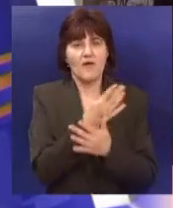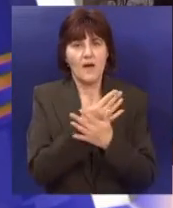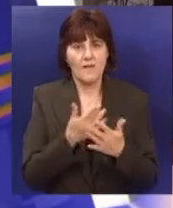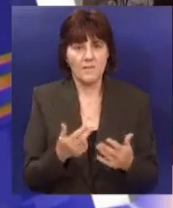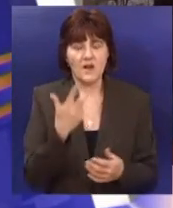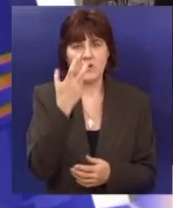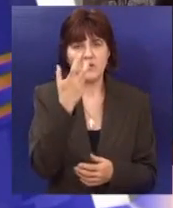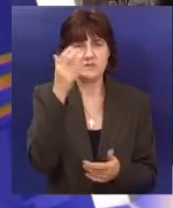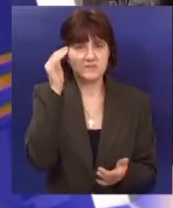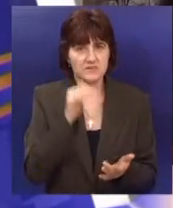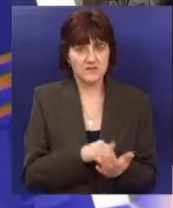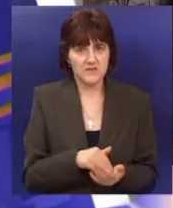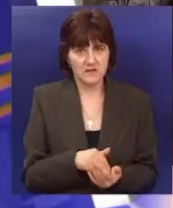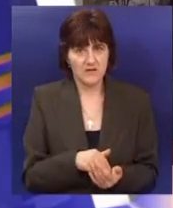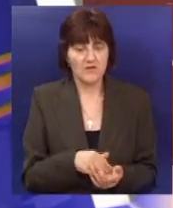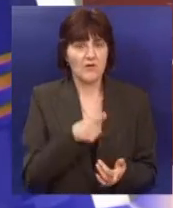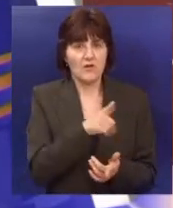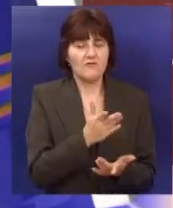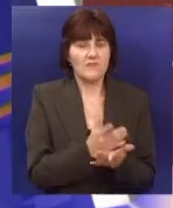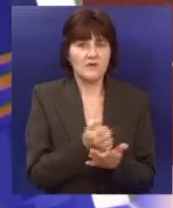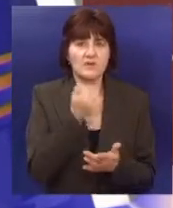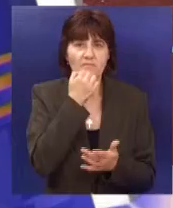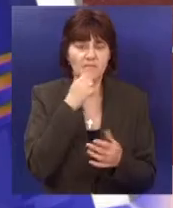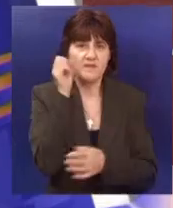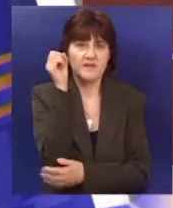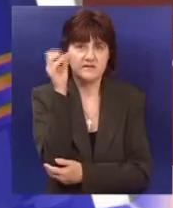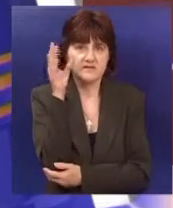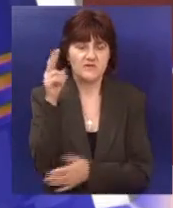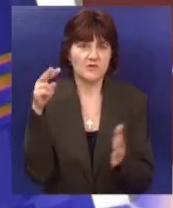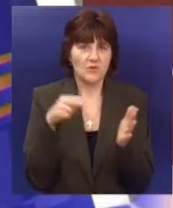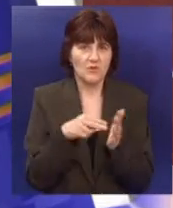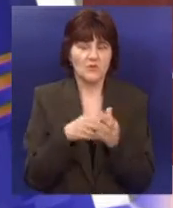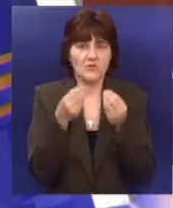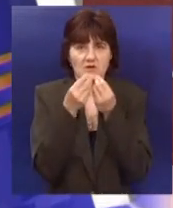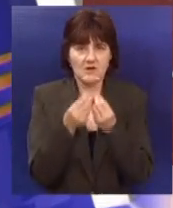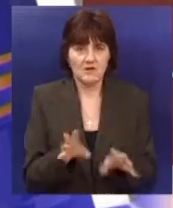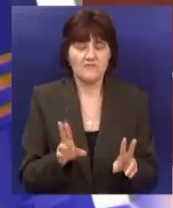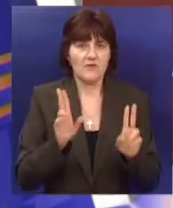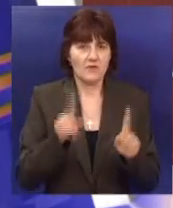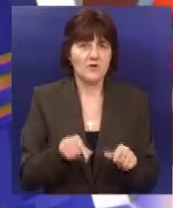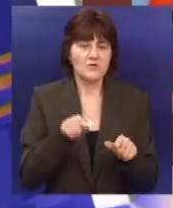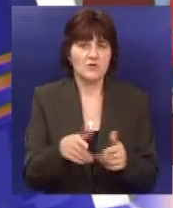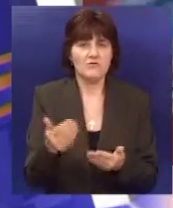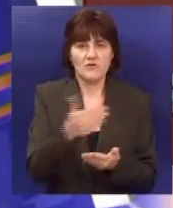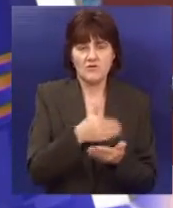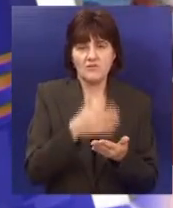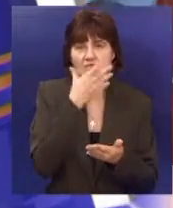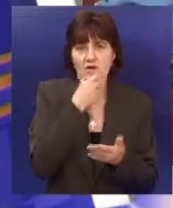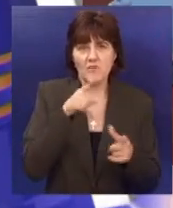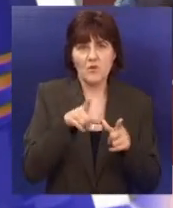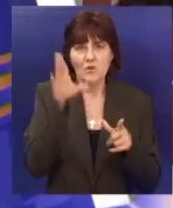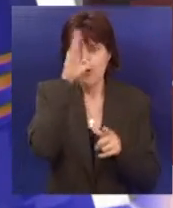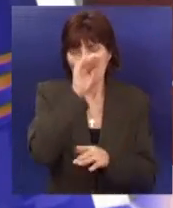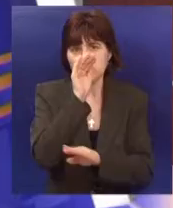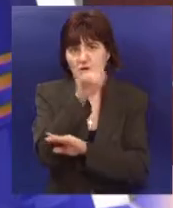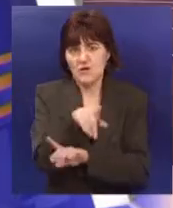oko 2 miliona i 300.000 dinara. Teren je opremljen novim reflektorima, tako da će svi moći da uživaju u korišćenju ovog terena